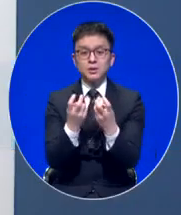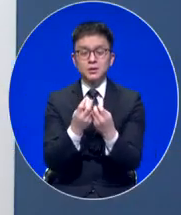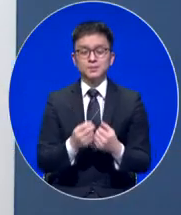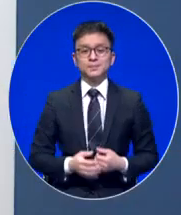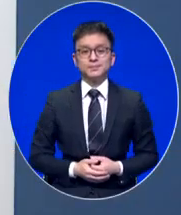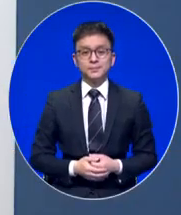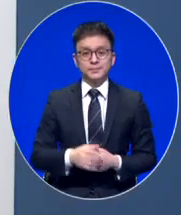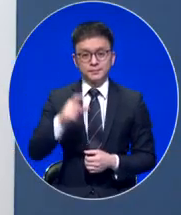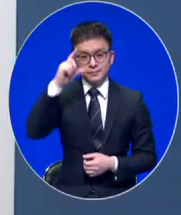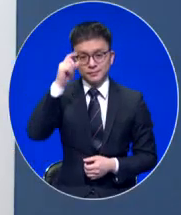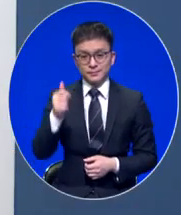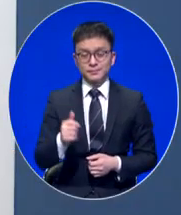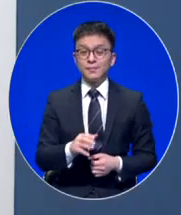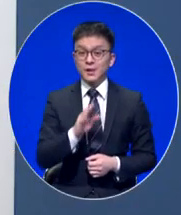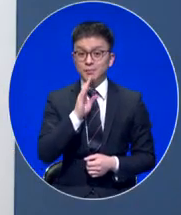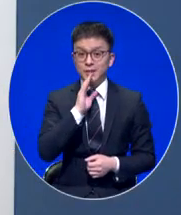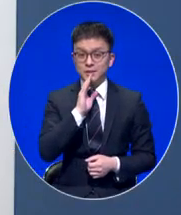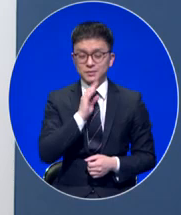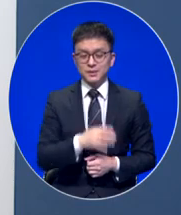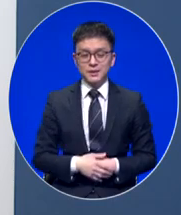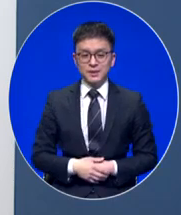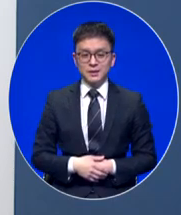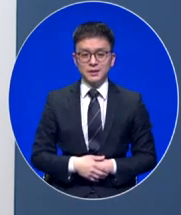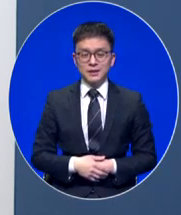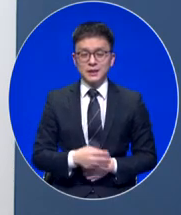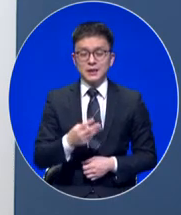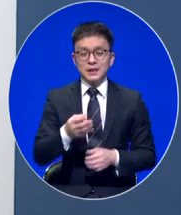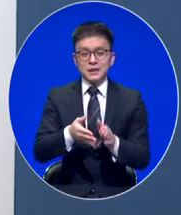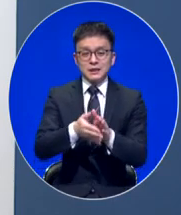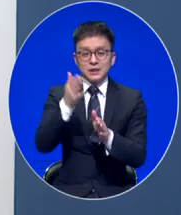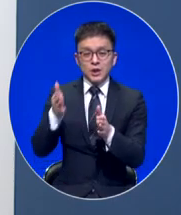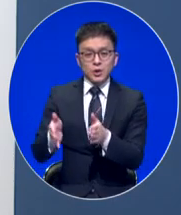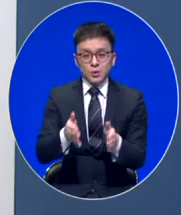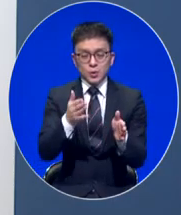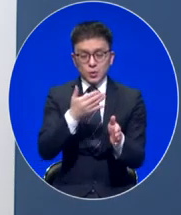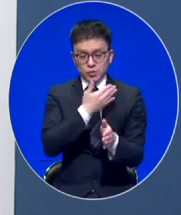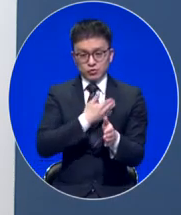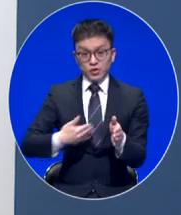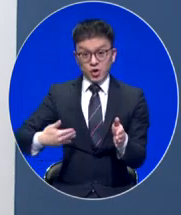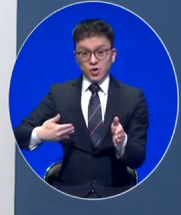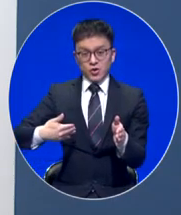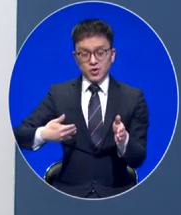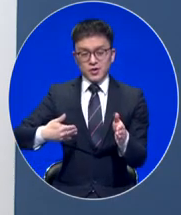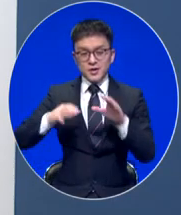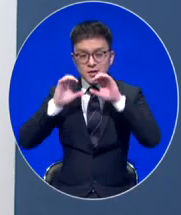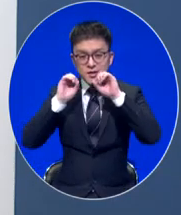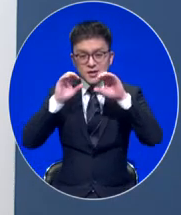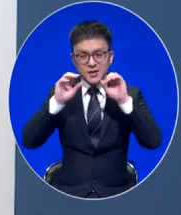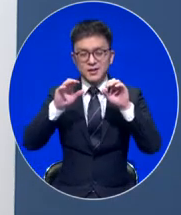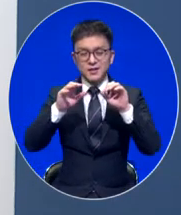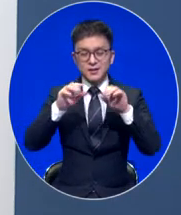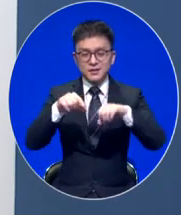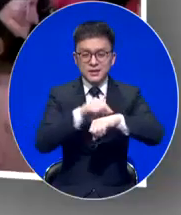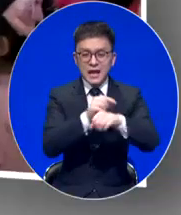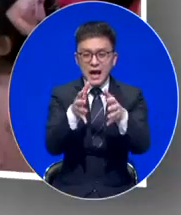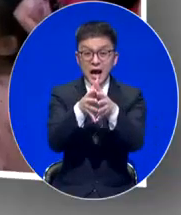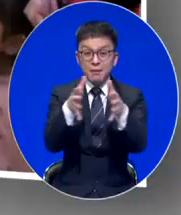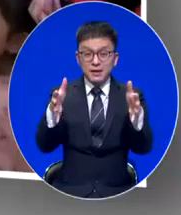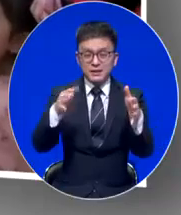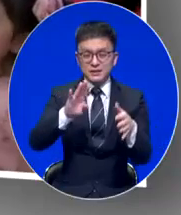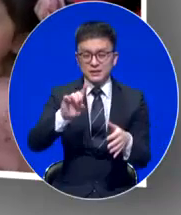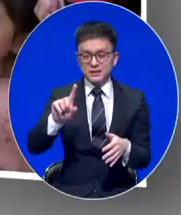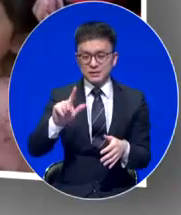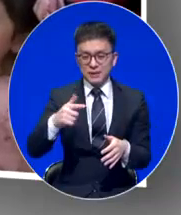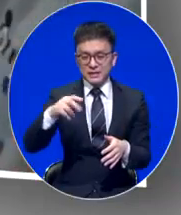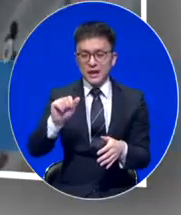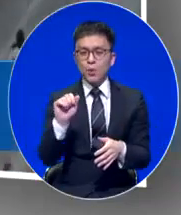저희가 이제 지자체 틀을 통해서 어 예를 들면 반상회를 하거나 이럴 때 이런 것들을 알려 드릴 거구요 그 다음에 저희가 그 맘